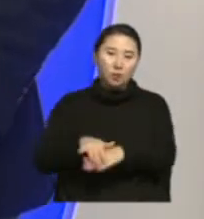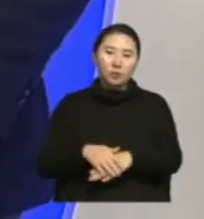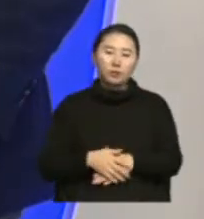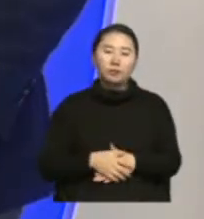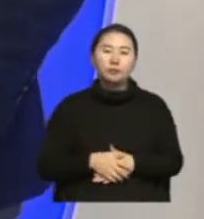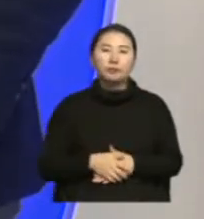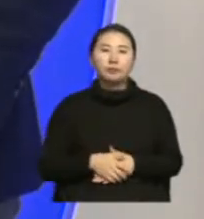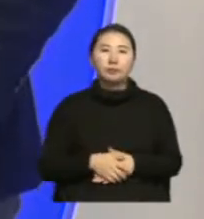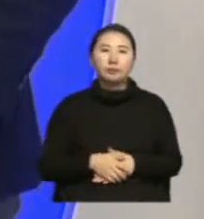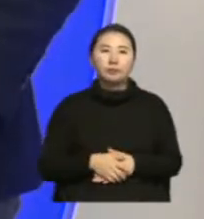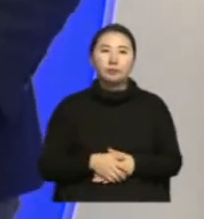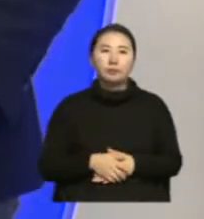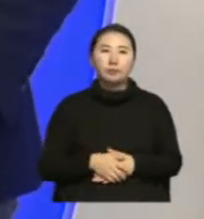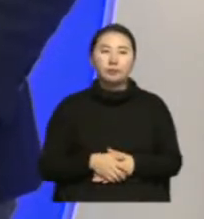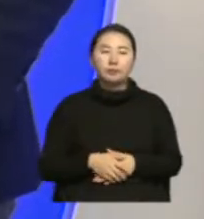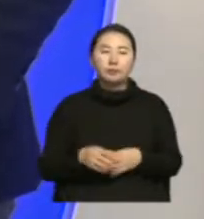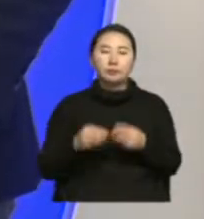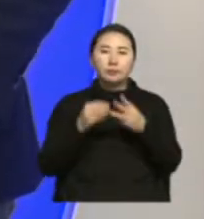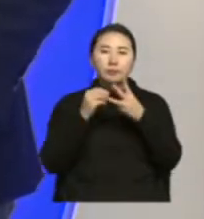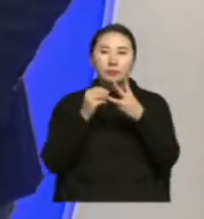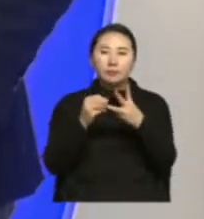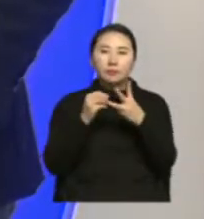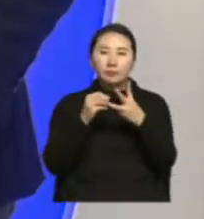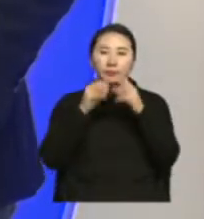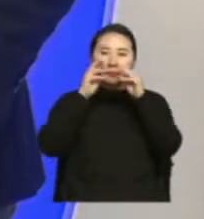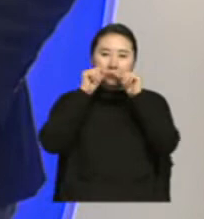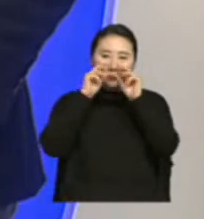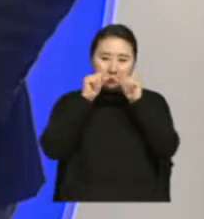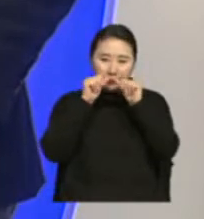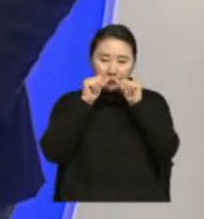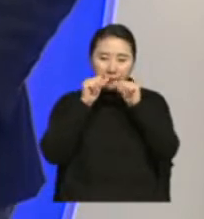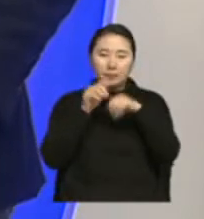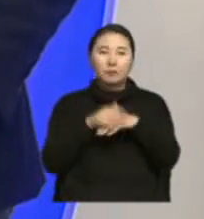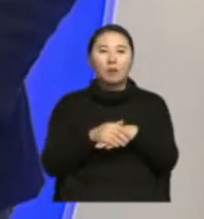했습니다. 세 번째 키워드는 미세먼지입니다.